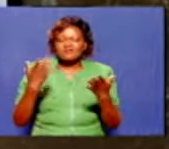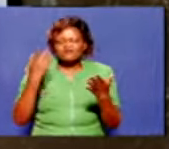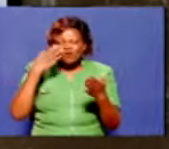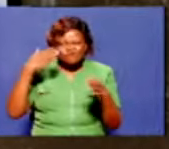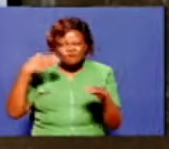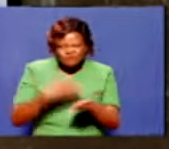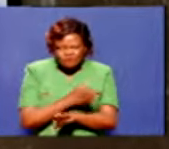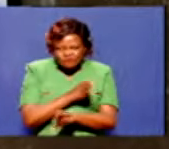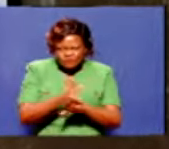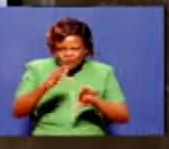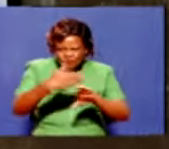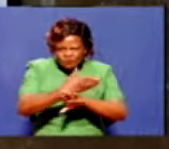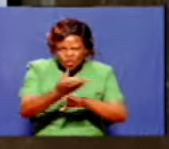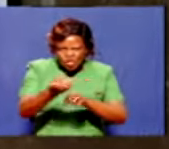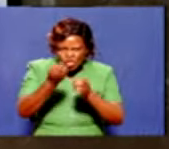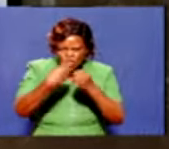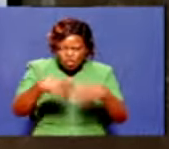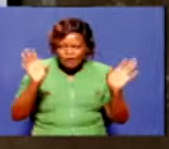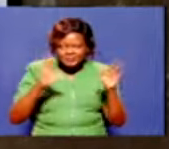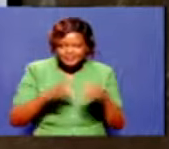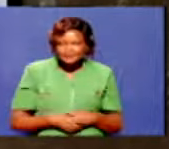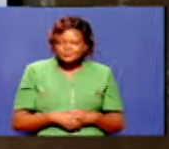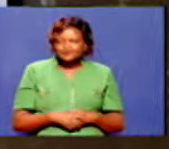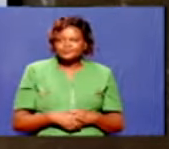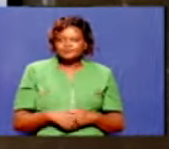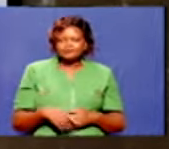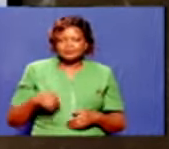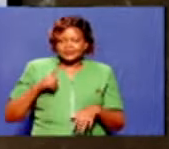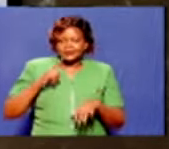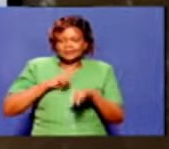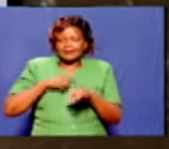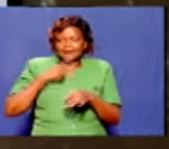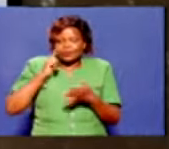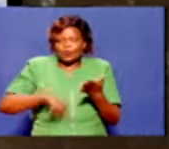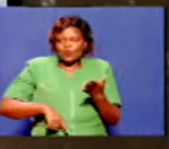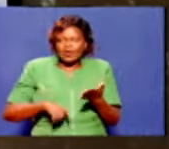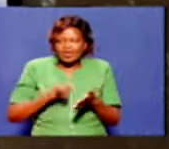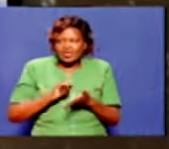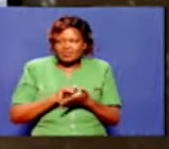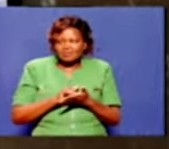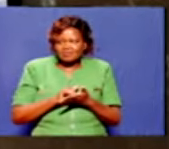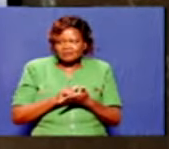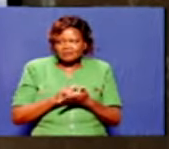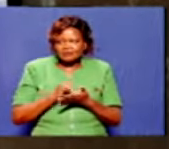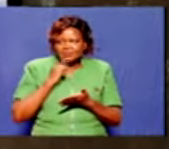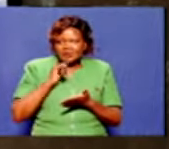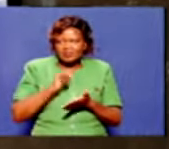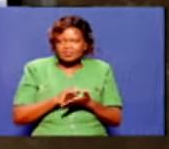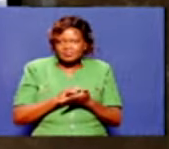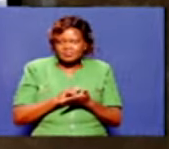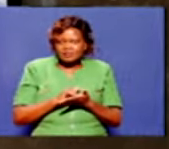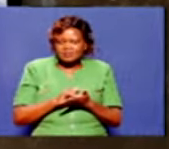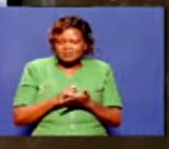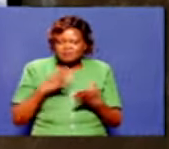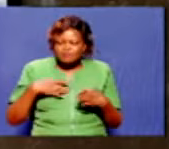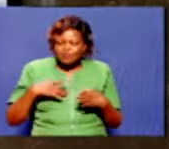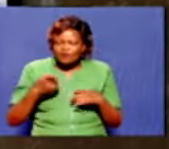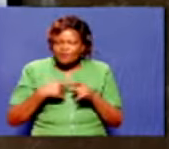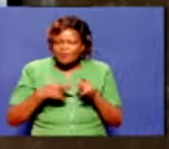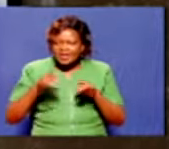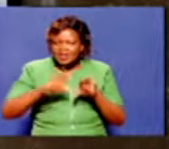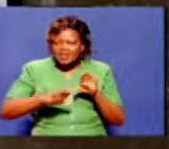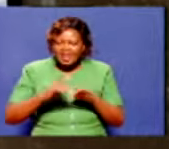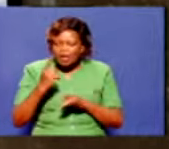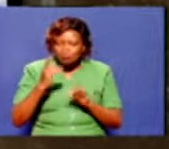utapotea. Sisemi nikisema hivi, nasema kwa Kenya nzima, sisemi watu wa watu wa Kirinyaga peke yao.